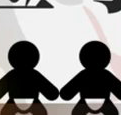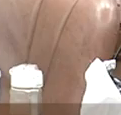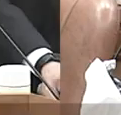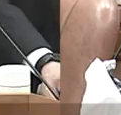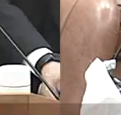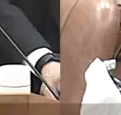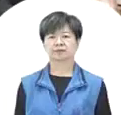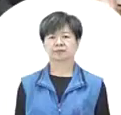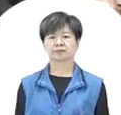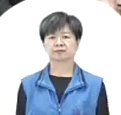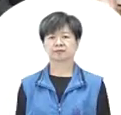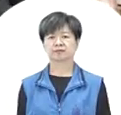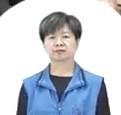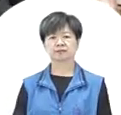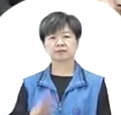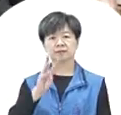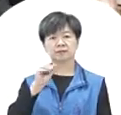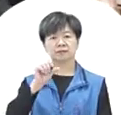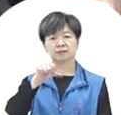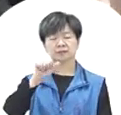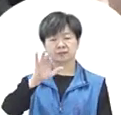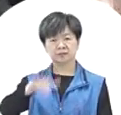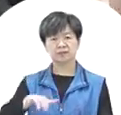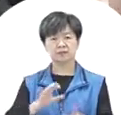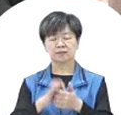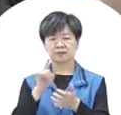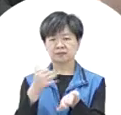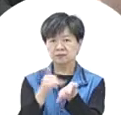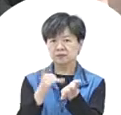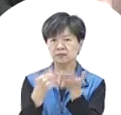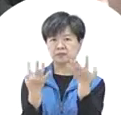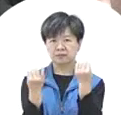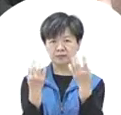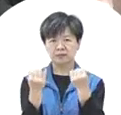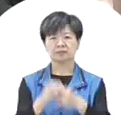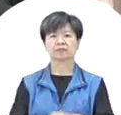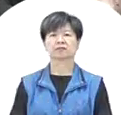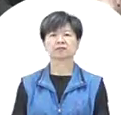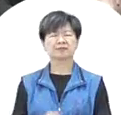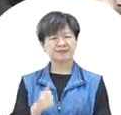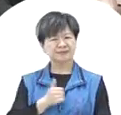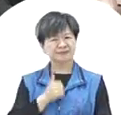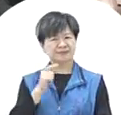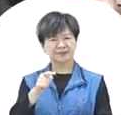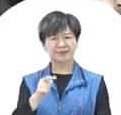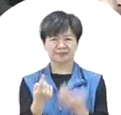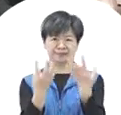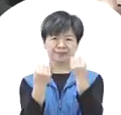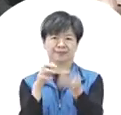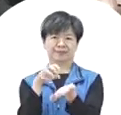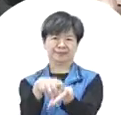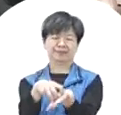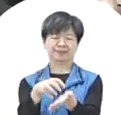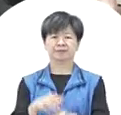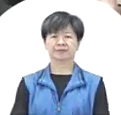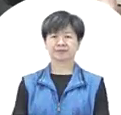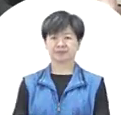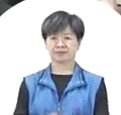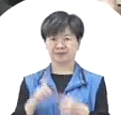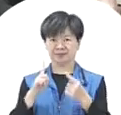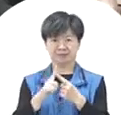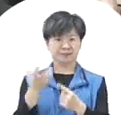还不到三万五，34948人，这些都是 solid proof， 都是数据齁、哦。尤其是以人口比